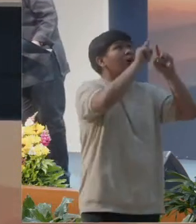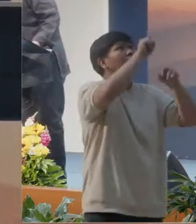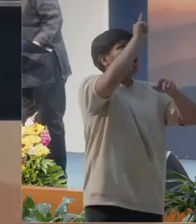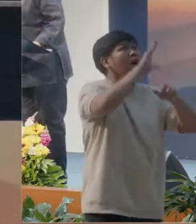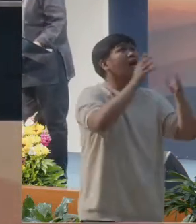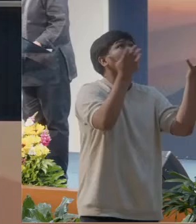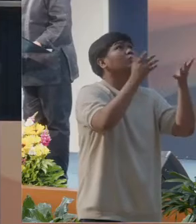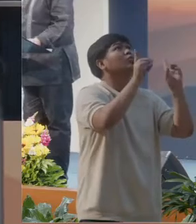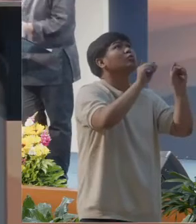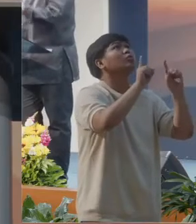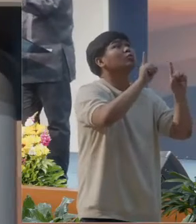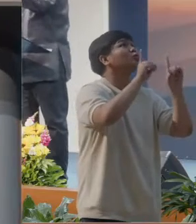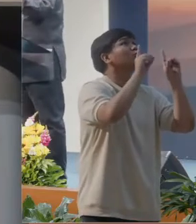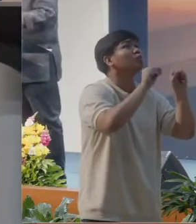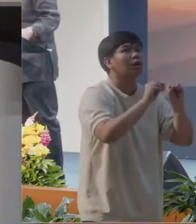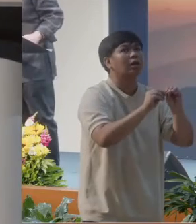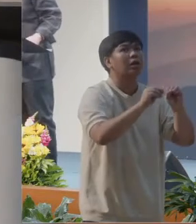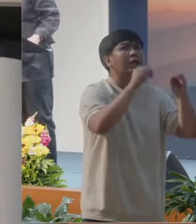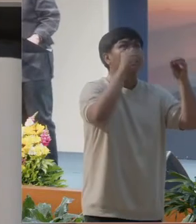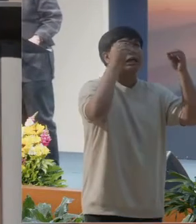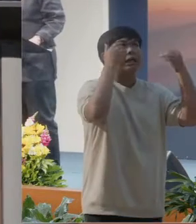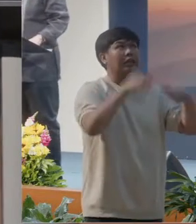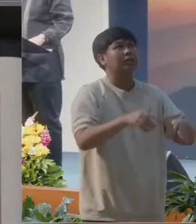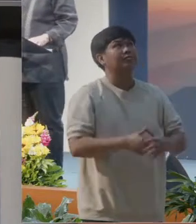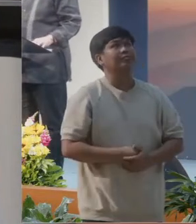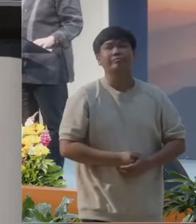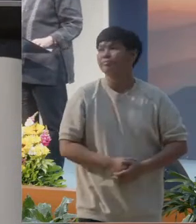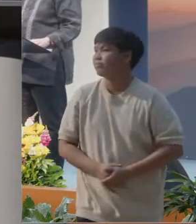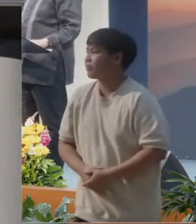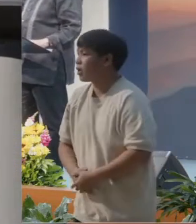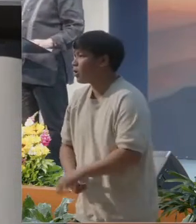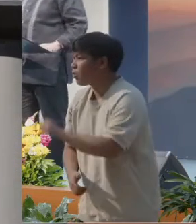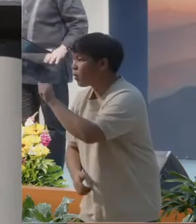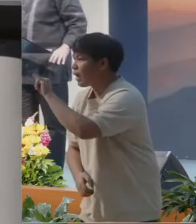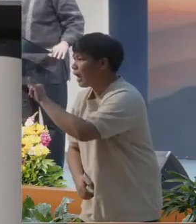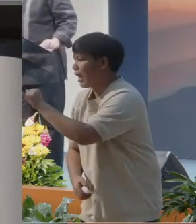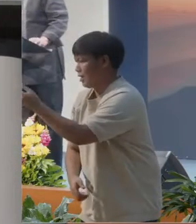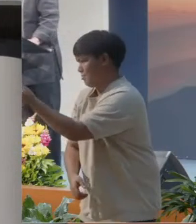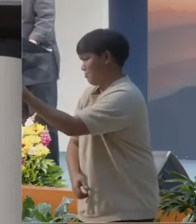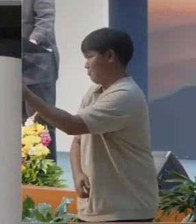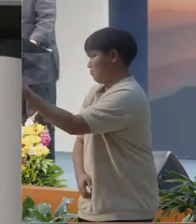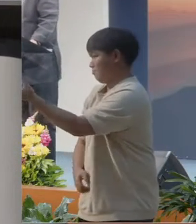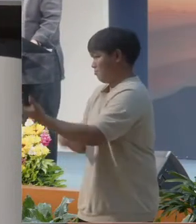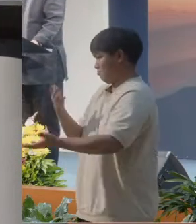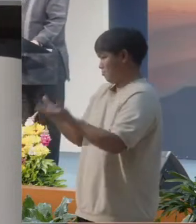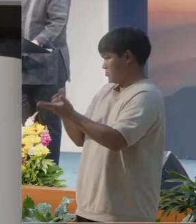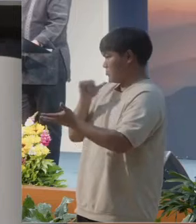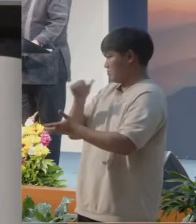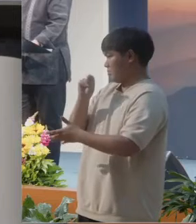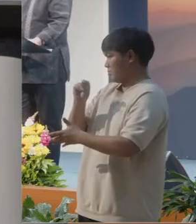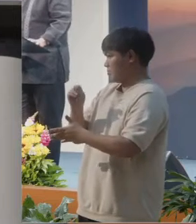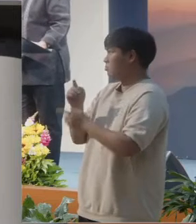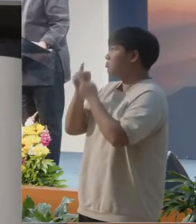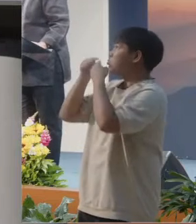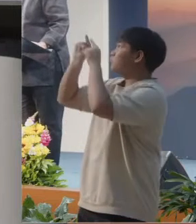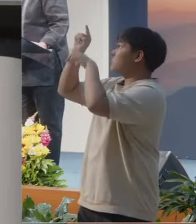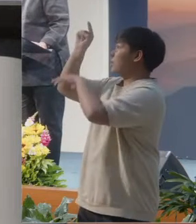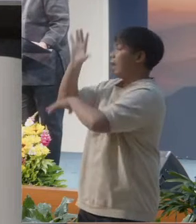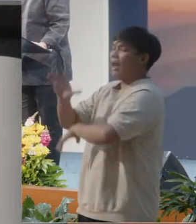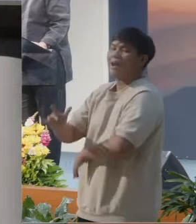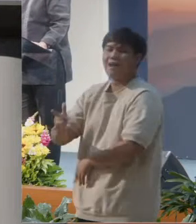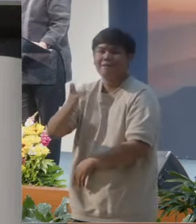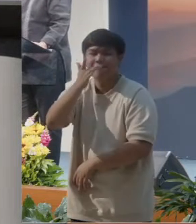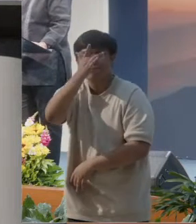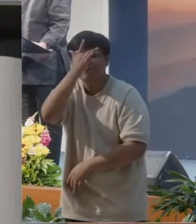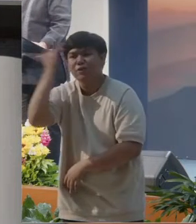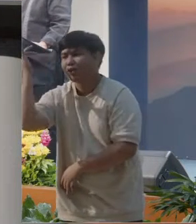gagawin natin? Nung nakita nilang maliit lang ang Ai, siguro hindi na kailangan magkonsulta sa Panginoon. Nakalimutan